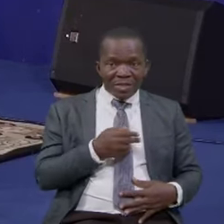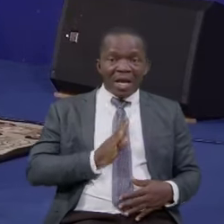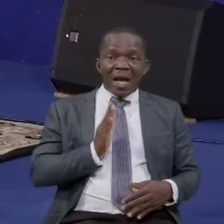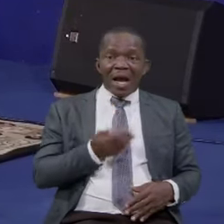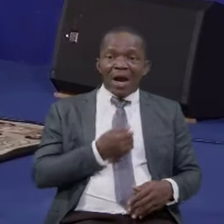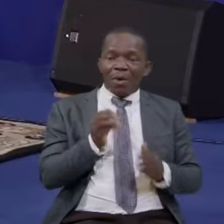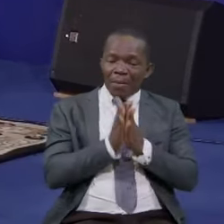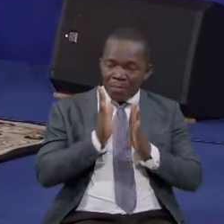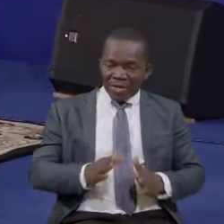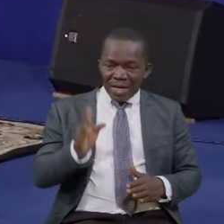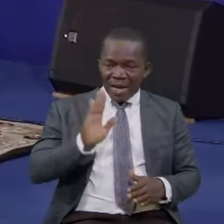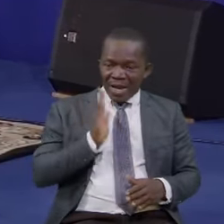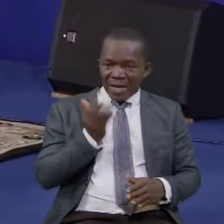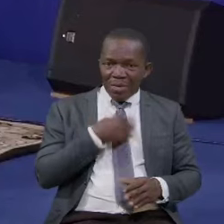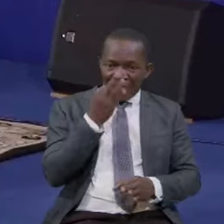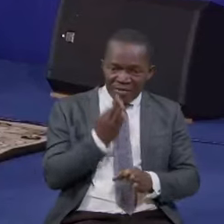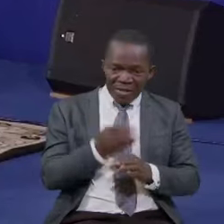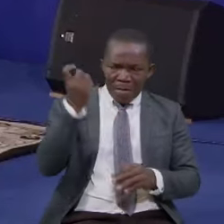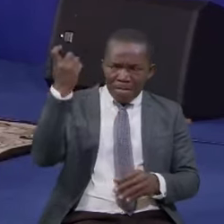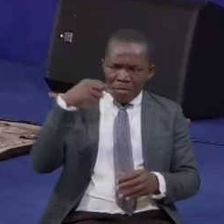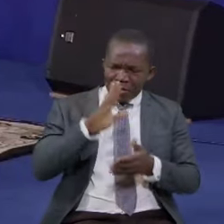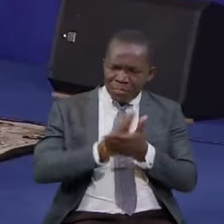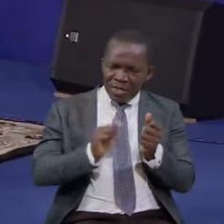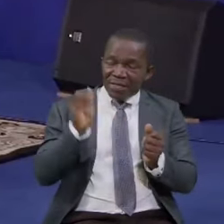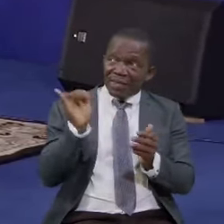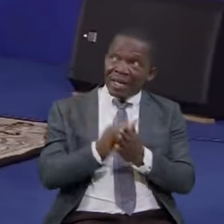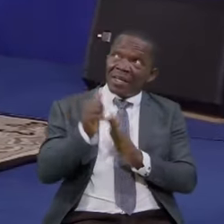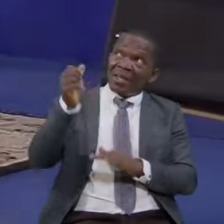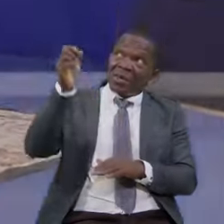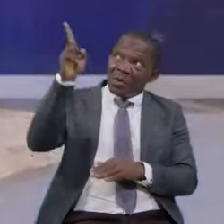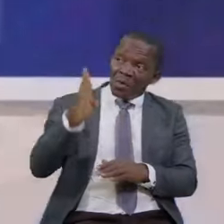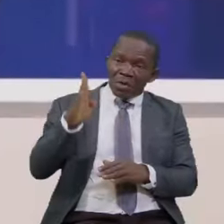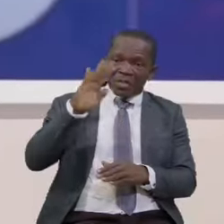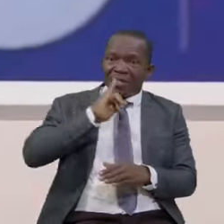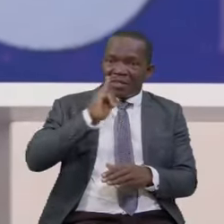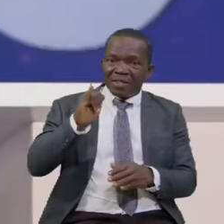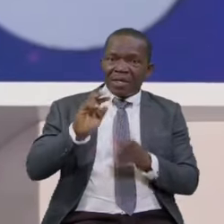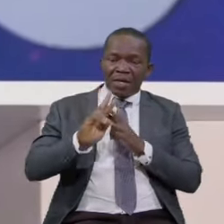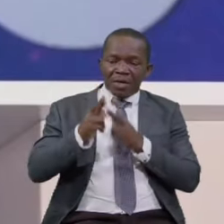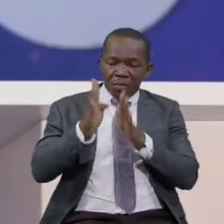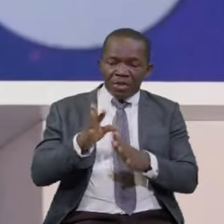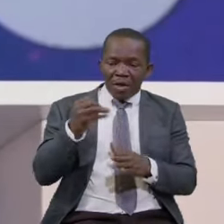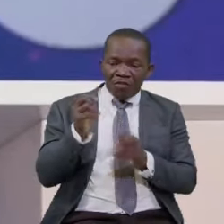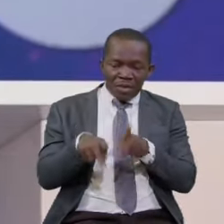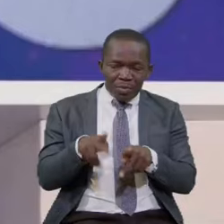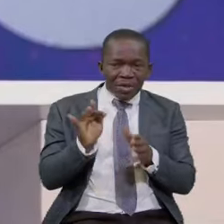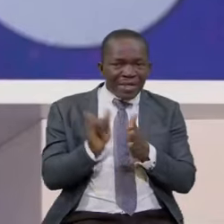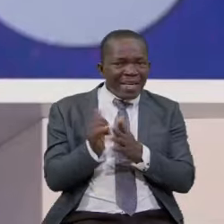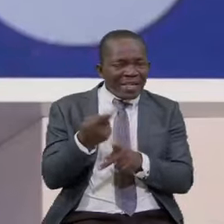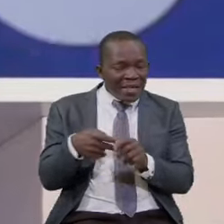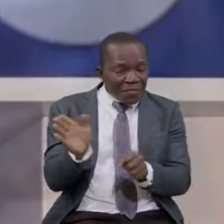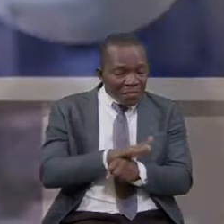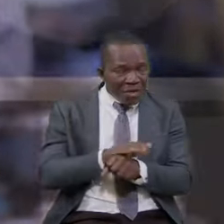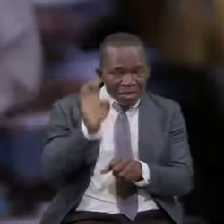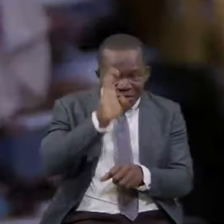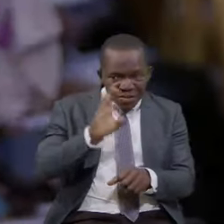que le Dieu tout-puissant il est le rérateur de ceux qui le cherchent avec diligence les bénéditions